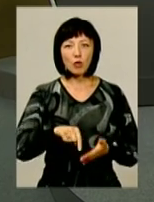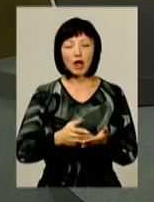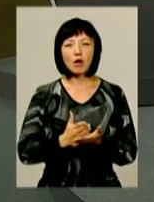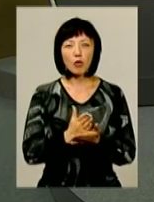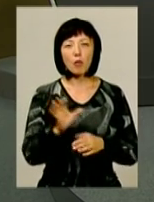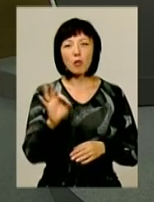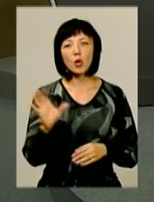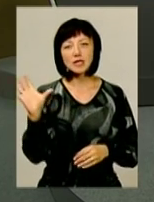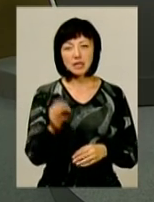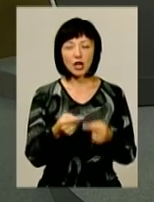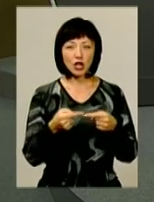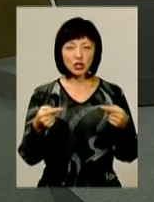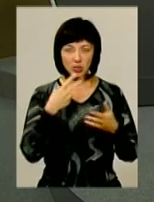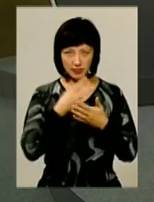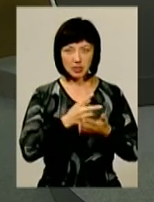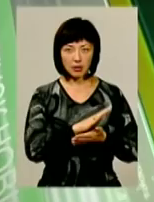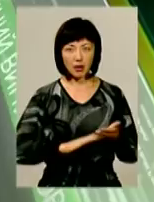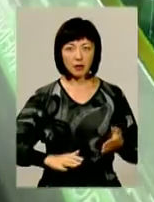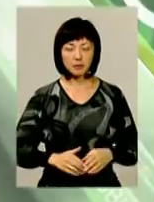послуг, про це і не тільки. Дивіться далі.